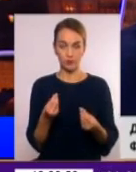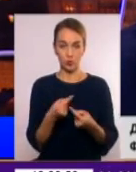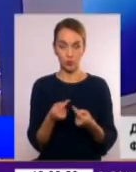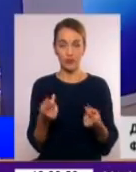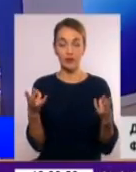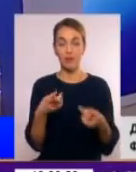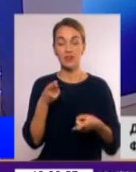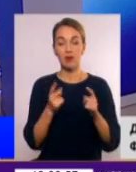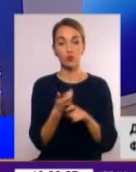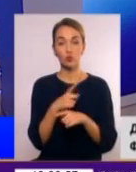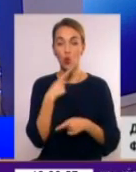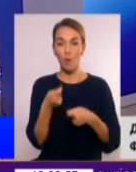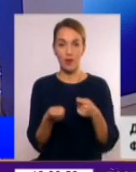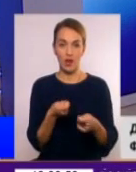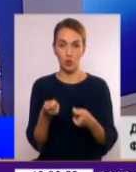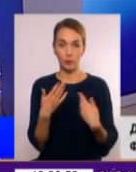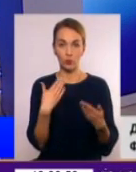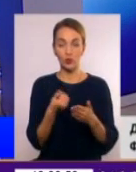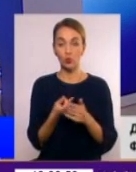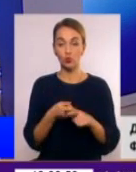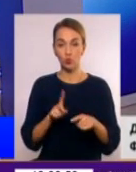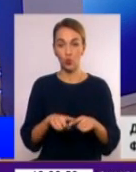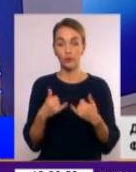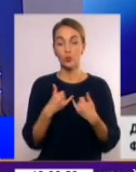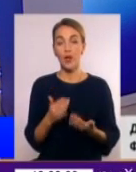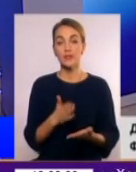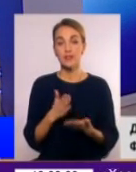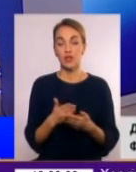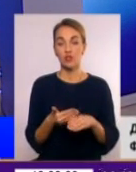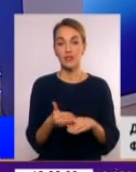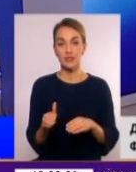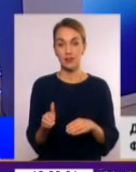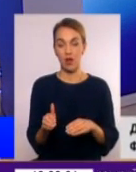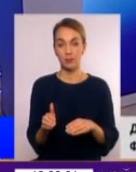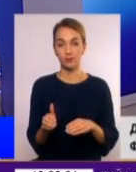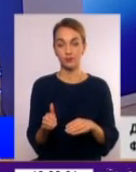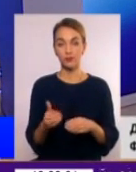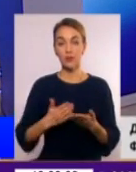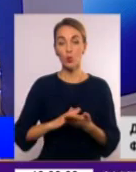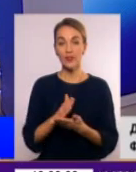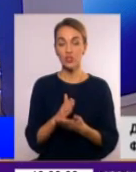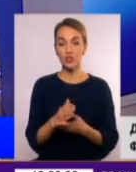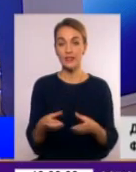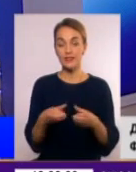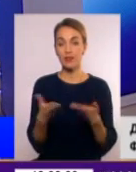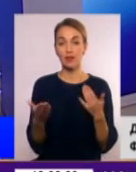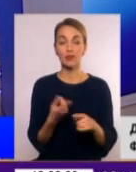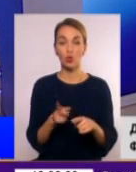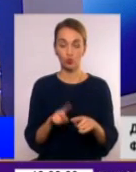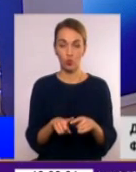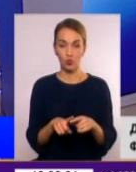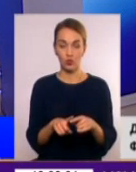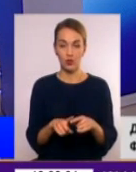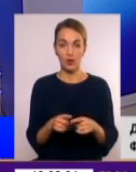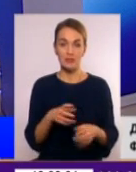треба, насправді, дуже обережно підходити до цього, тому що в нас є частина політичних сил, які на цьому, на моє